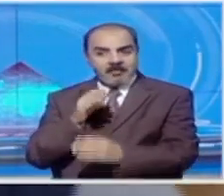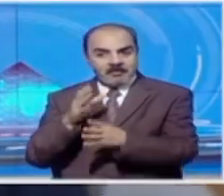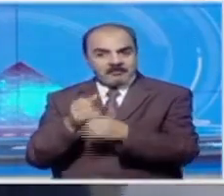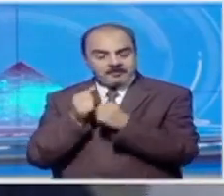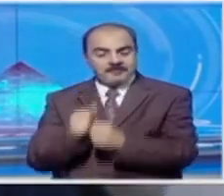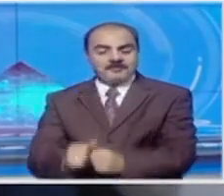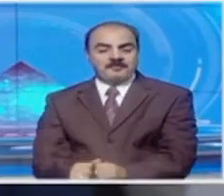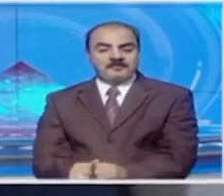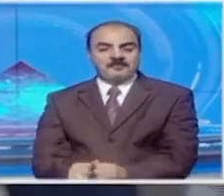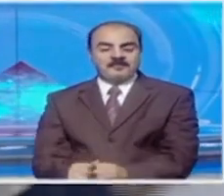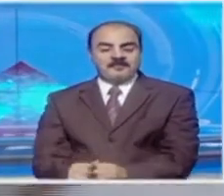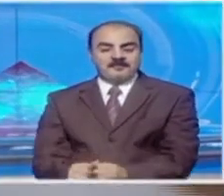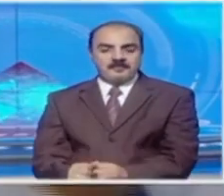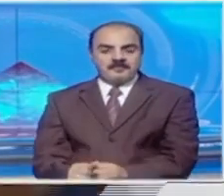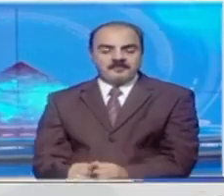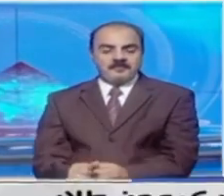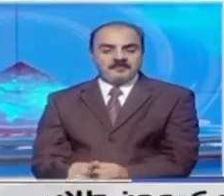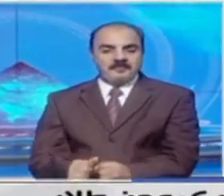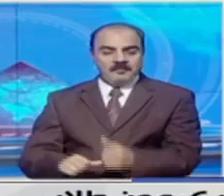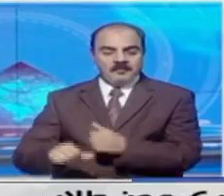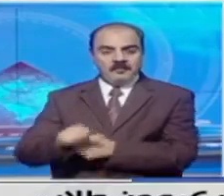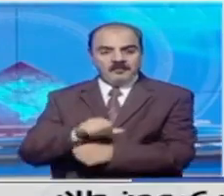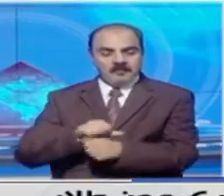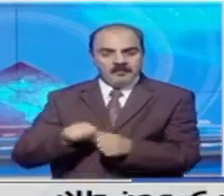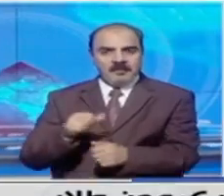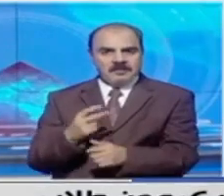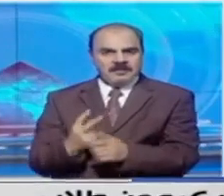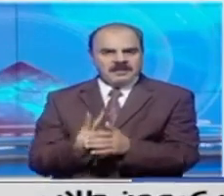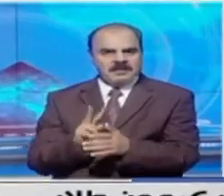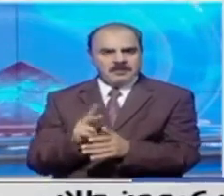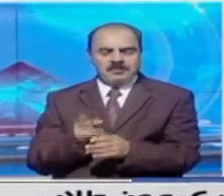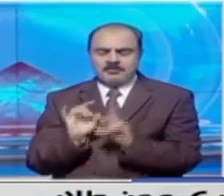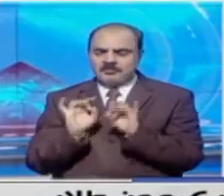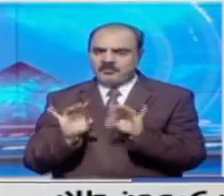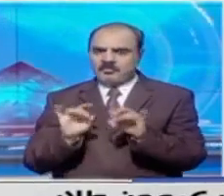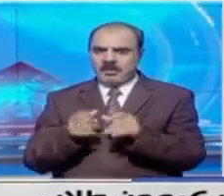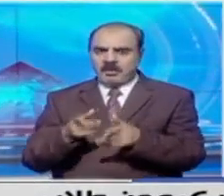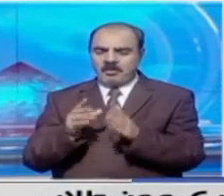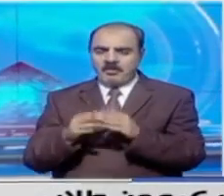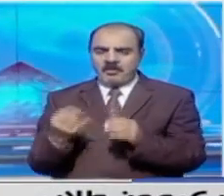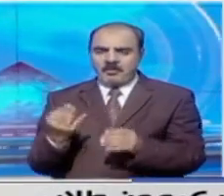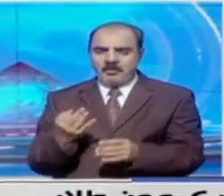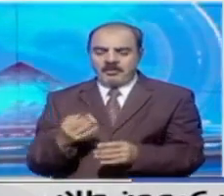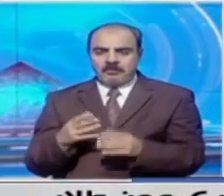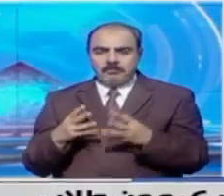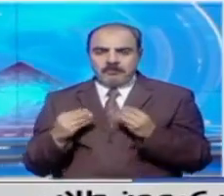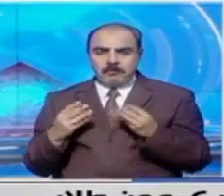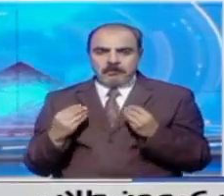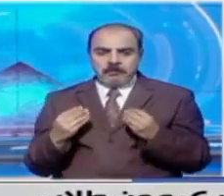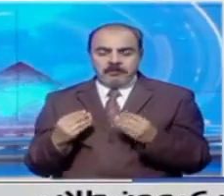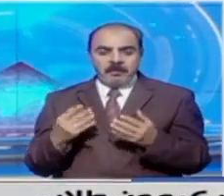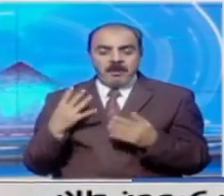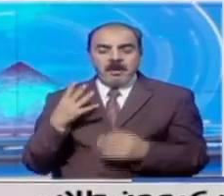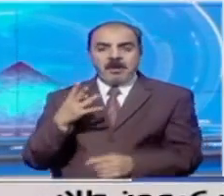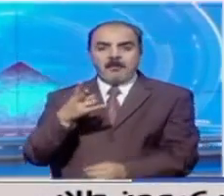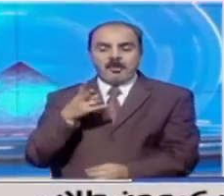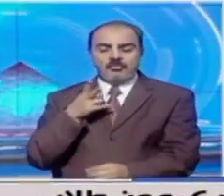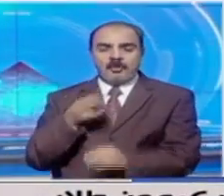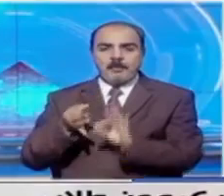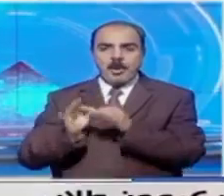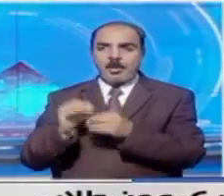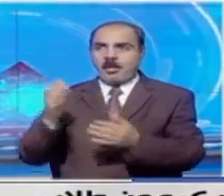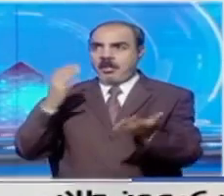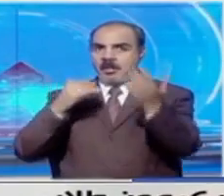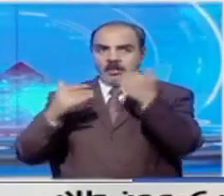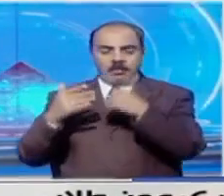العربية. الدورة السابعة في مبادرة تحدي القراءة العربي ما شاء الله هناك مشاركة أكثر من 24 مليون و 800